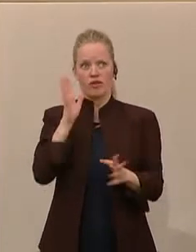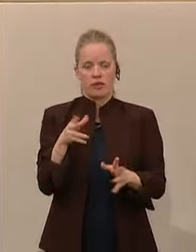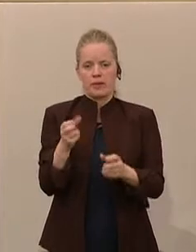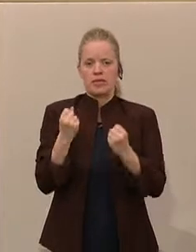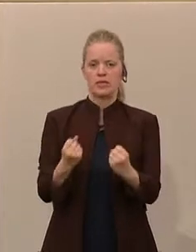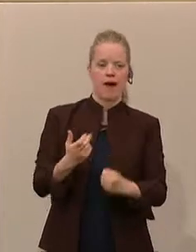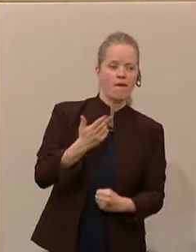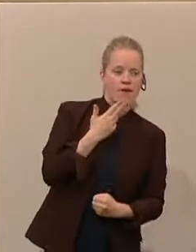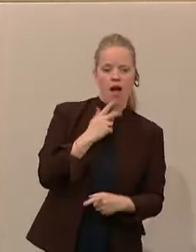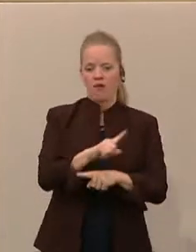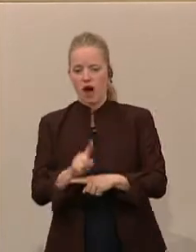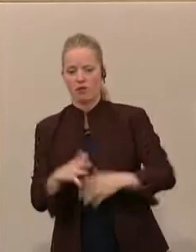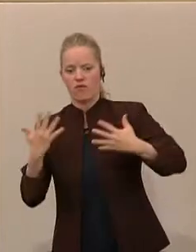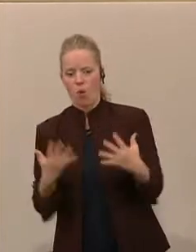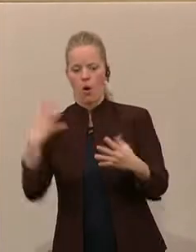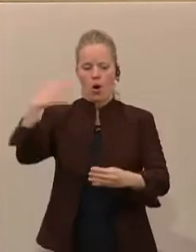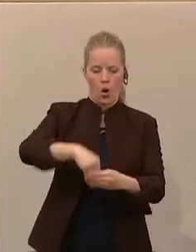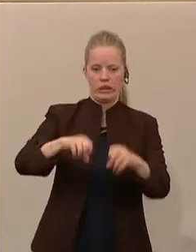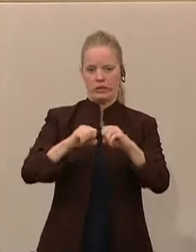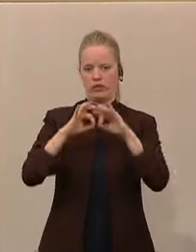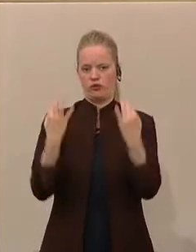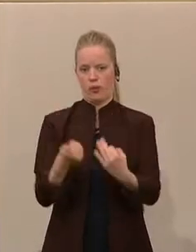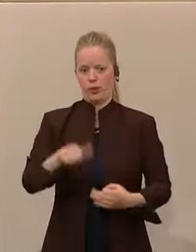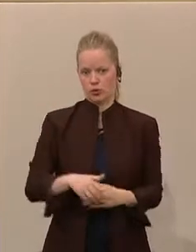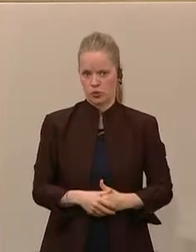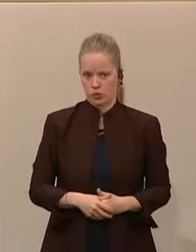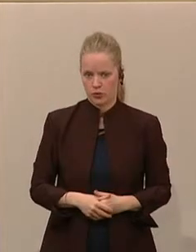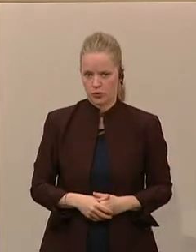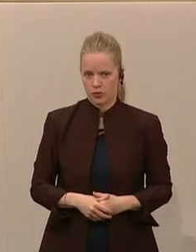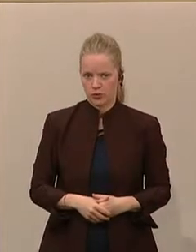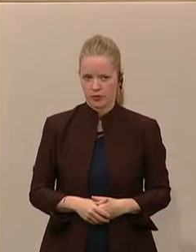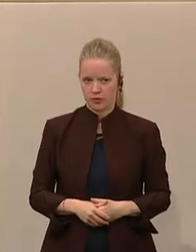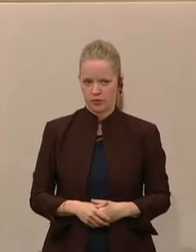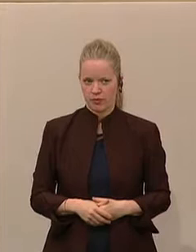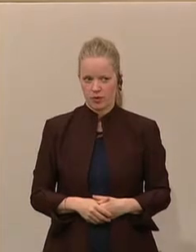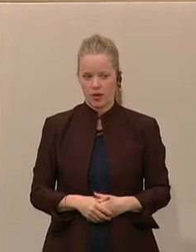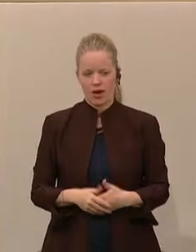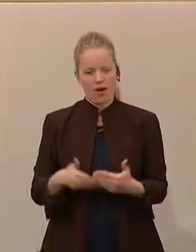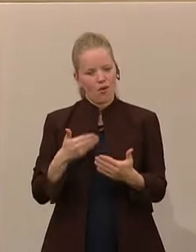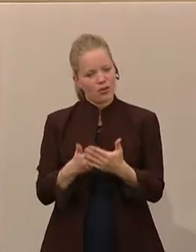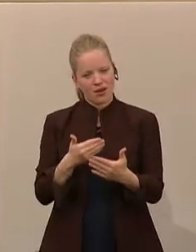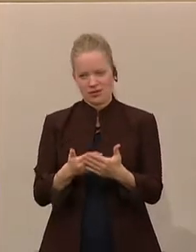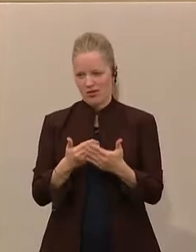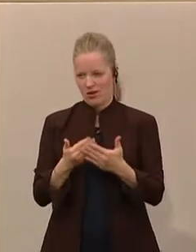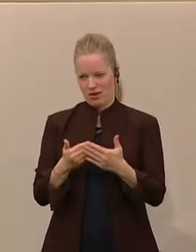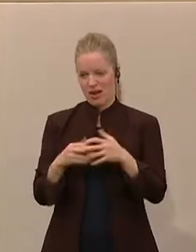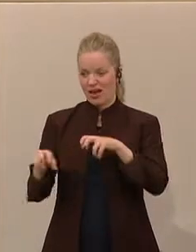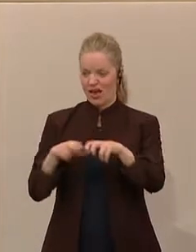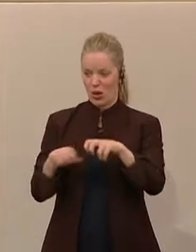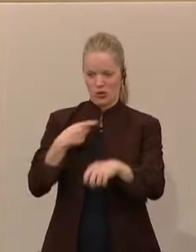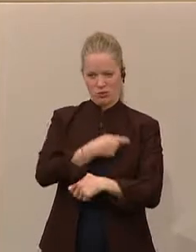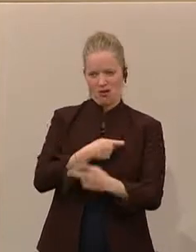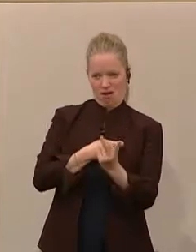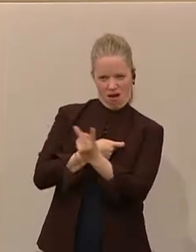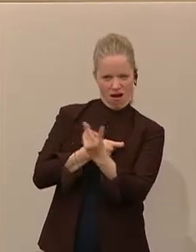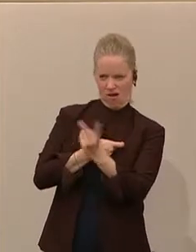Teil des Sicherheitsforums ist. Und so muss ich wirklich die geschätzten Damen und Herren der Regierungsparteien fragen, werden